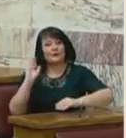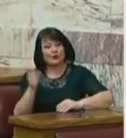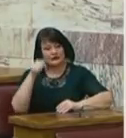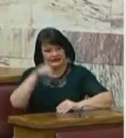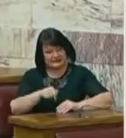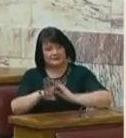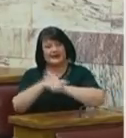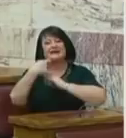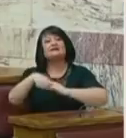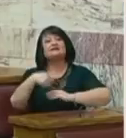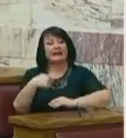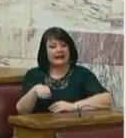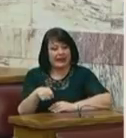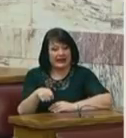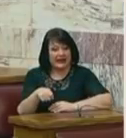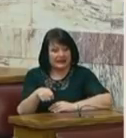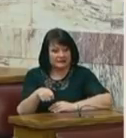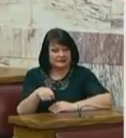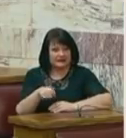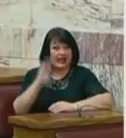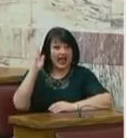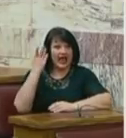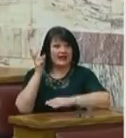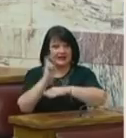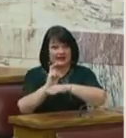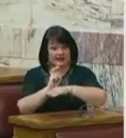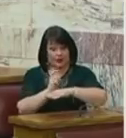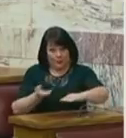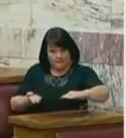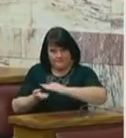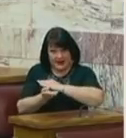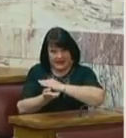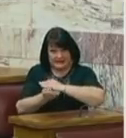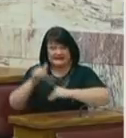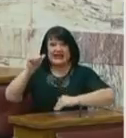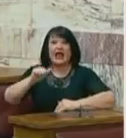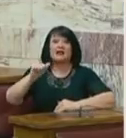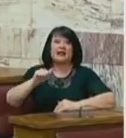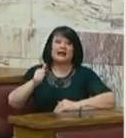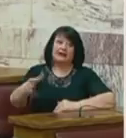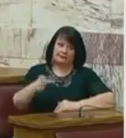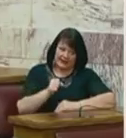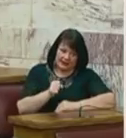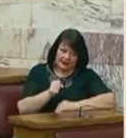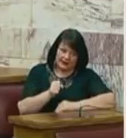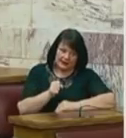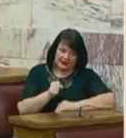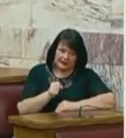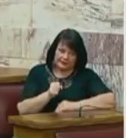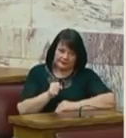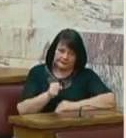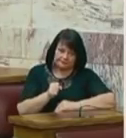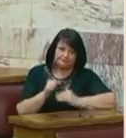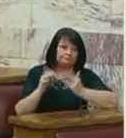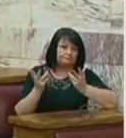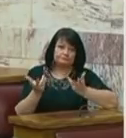του Αρείου Πάγου, ανεσύρθη από το αρχείο η μήνυση του κυρίου Αγγελή κατά συναδέλφων του. Έτσι θα